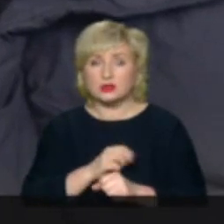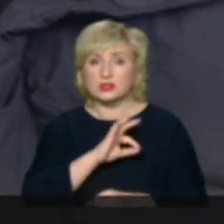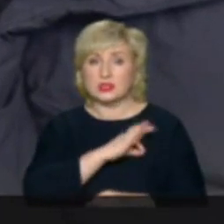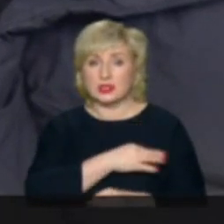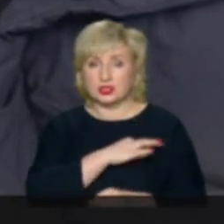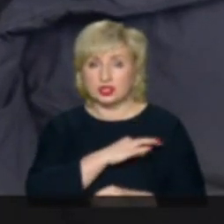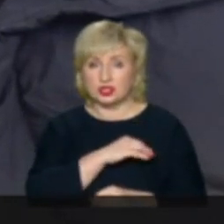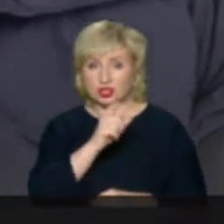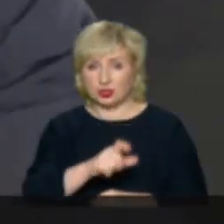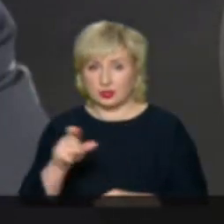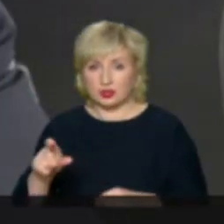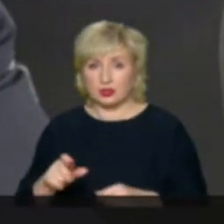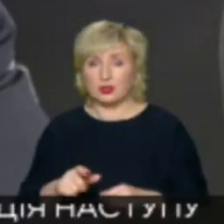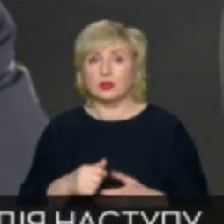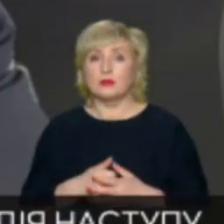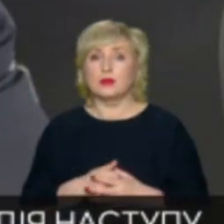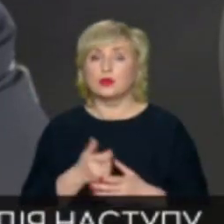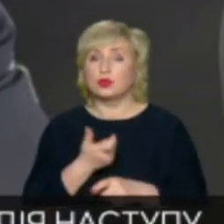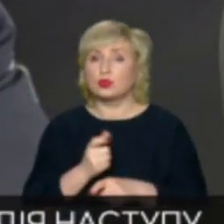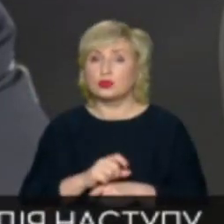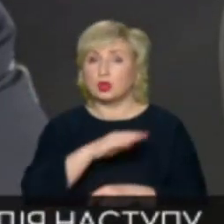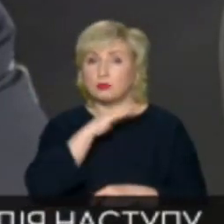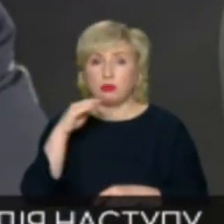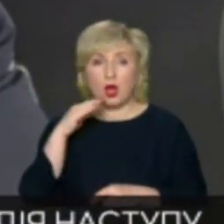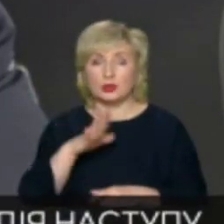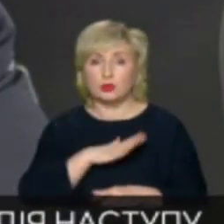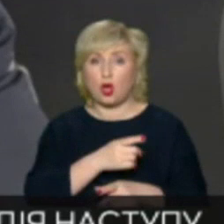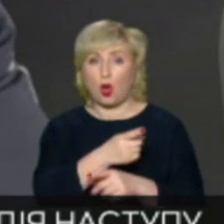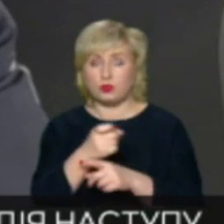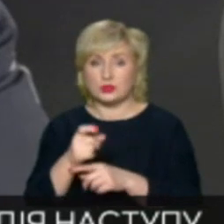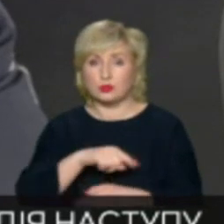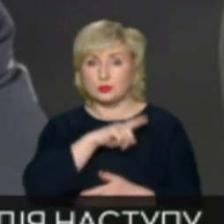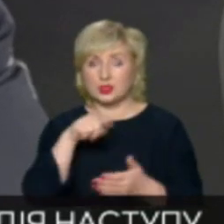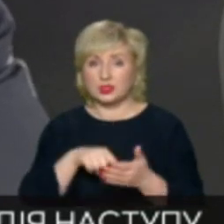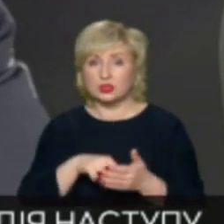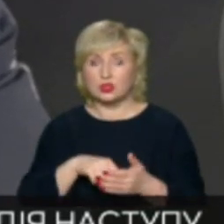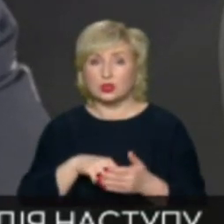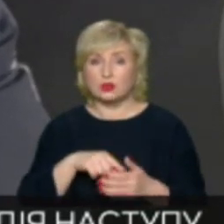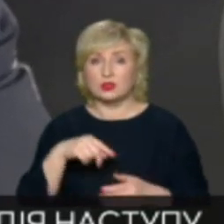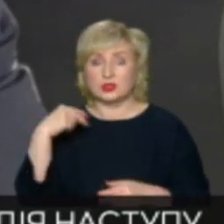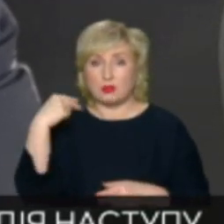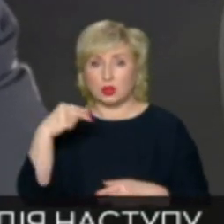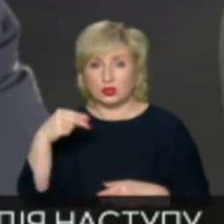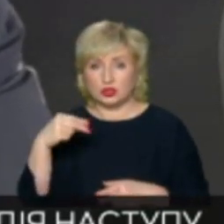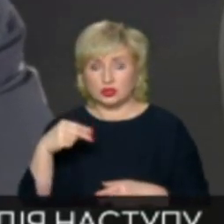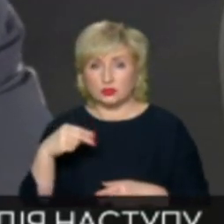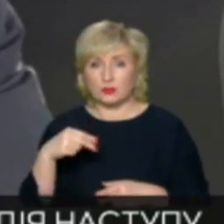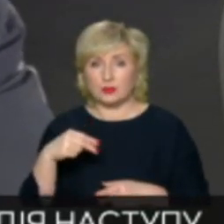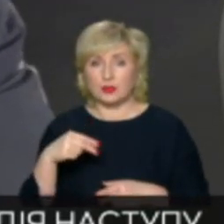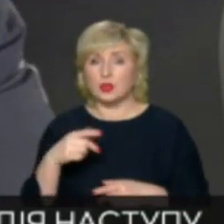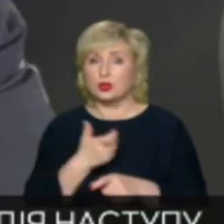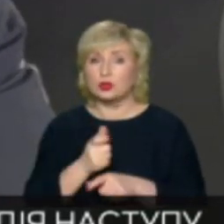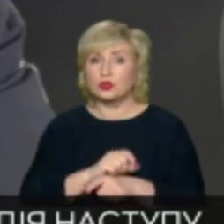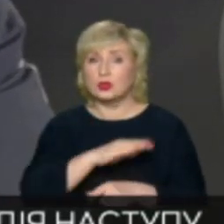і дуже багато було обстрілів по місту Запоріжжю, і дуже